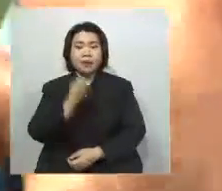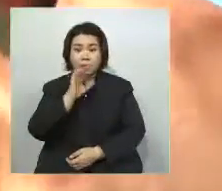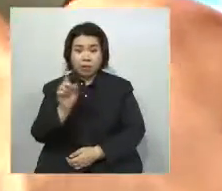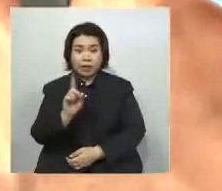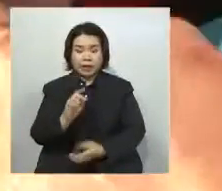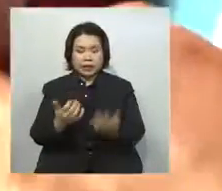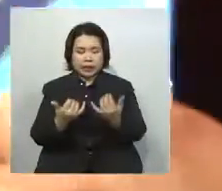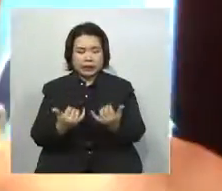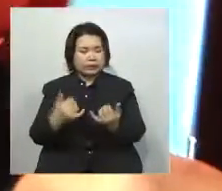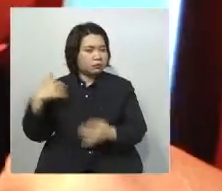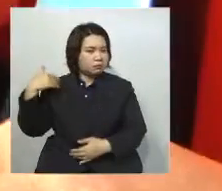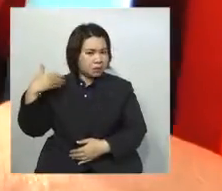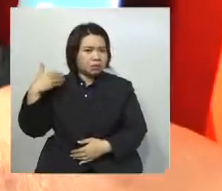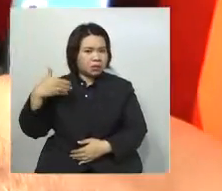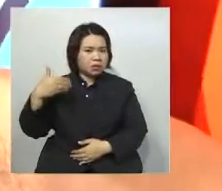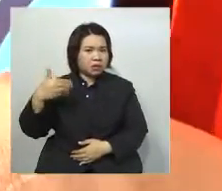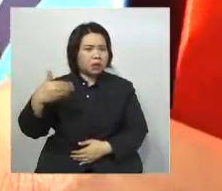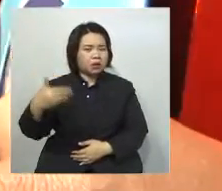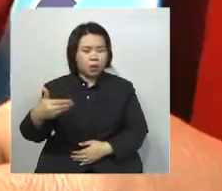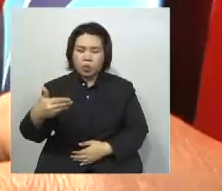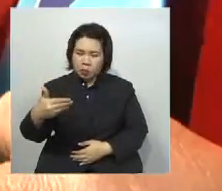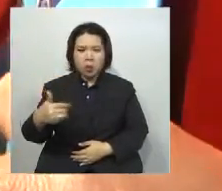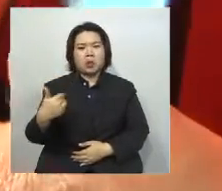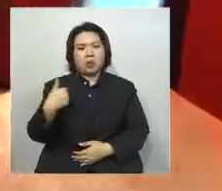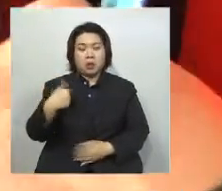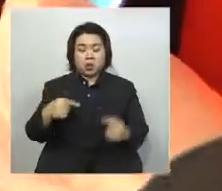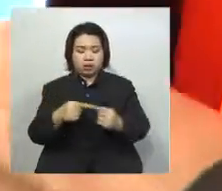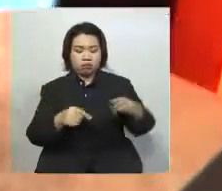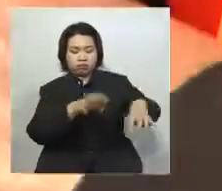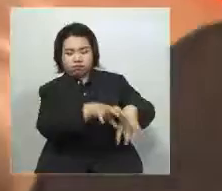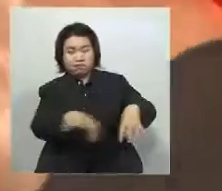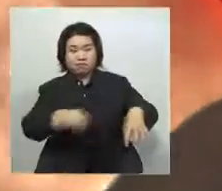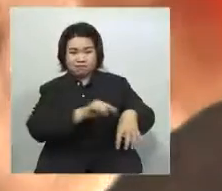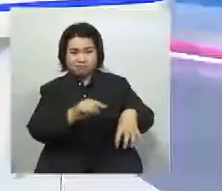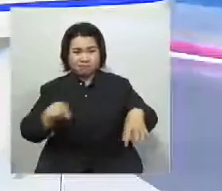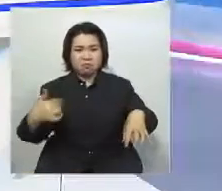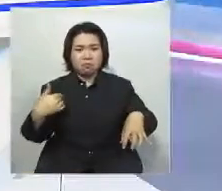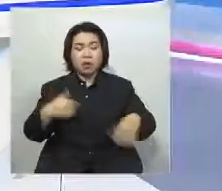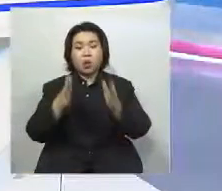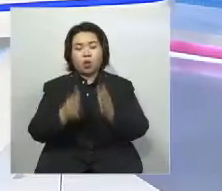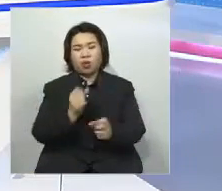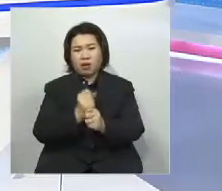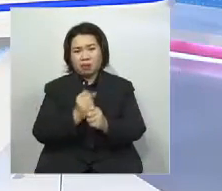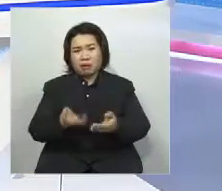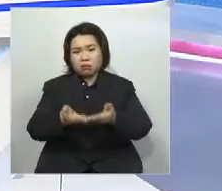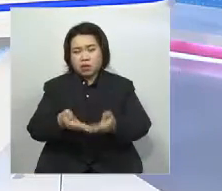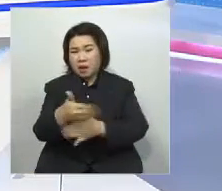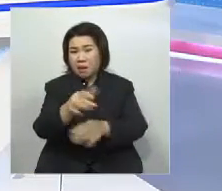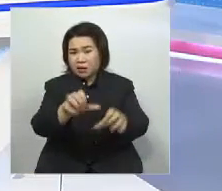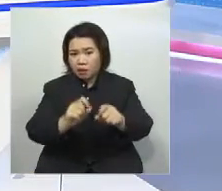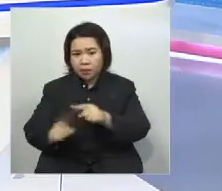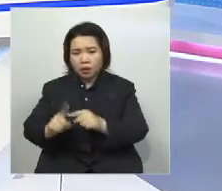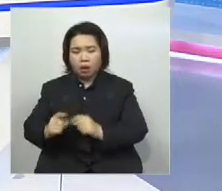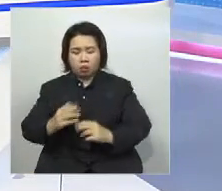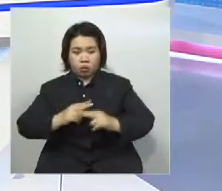แน่นอนนะคะอย่างที่บอกไปว่ากว่าจะถึงวันนี้เนี่ยเราแต่ละคนโดยเฉพาะหน่วยงานที่เกี่ยวข้องและพี่น้องชาวประมงทุกคนเนี่ยต้องมีการปรับตั